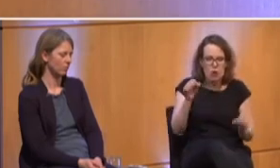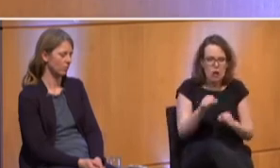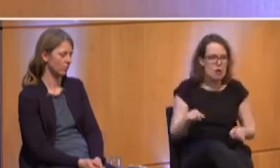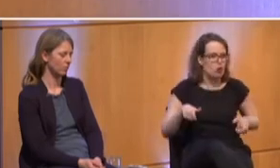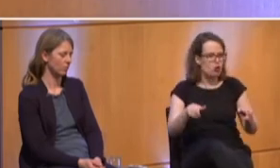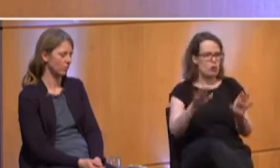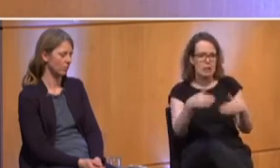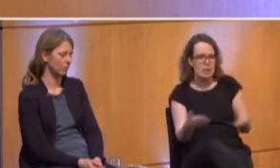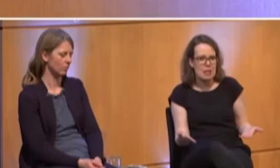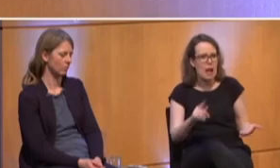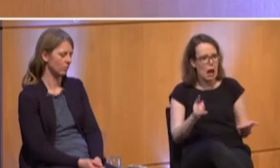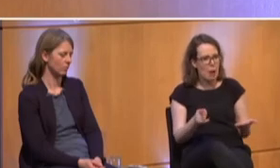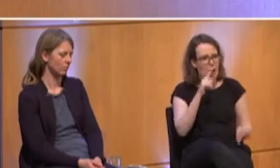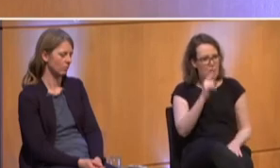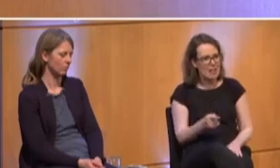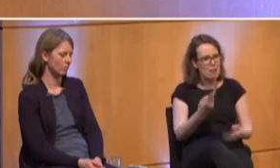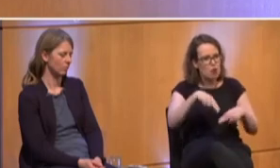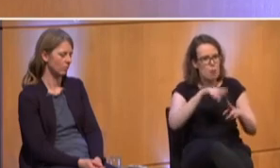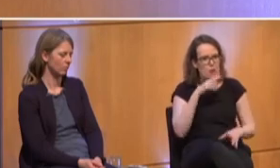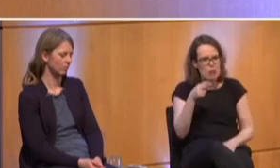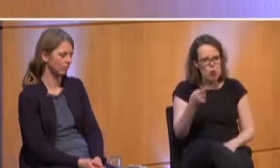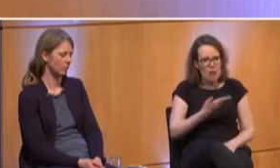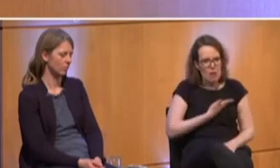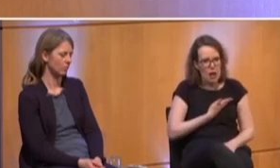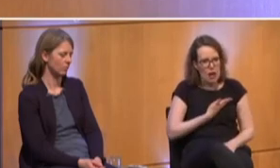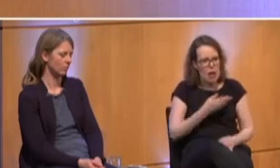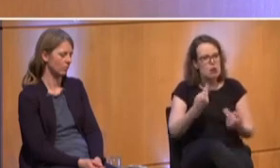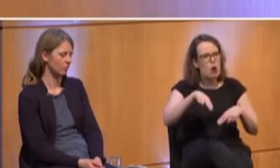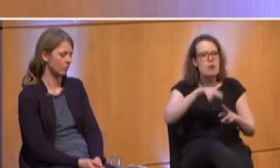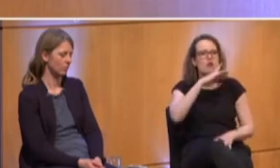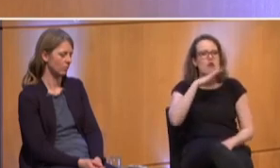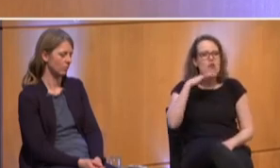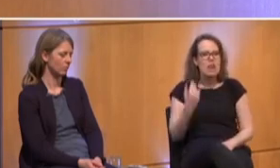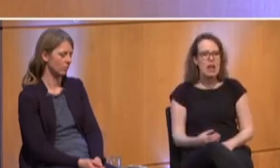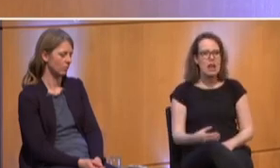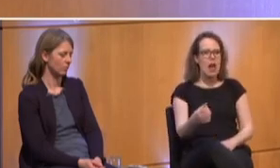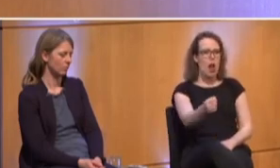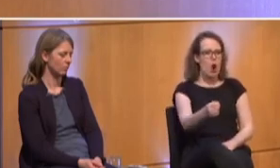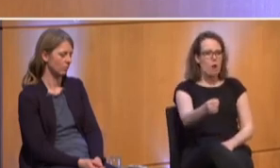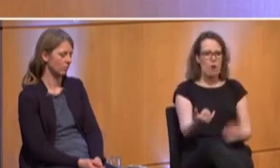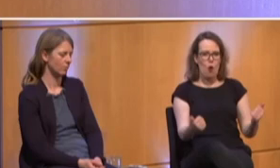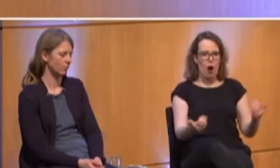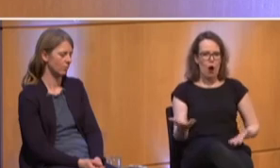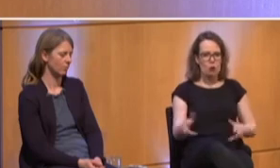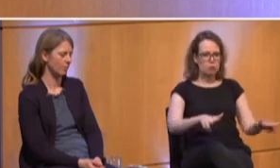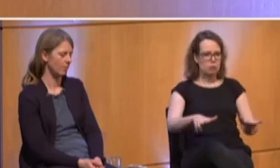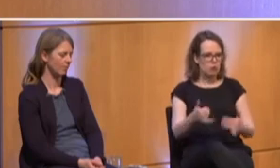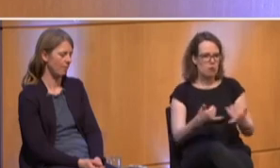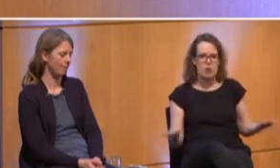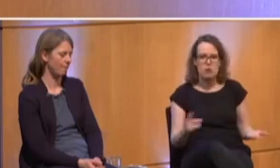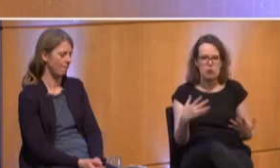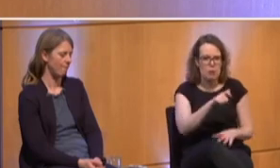an, wo nehme ich eigentlich doppelt so viele Lokführer her? So, und Rangierer und Zugbegleiter, also. Das heißt, wir haben